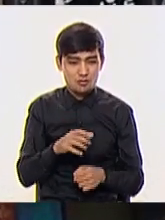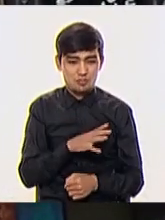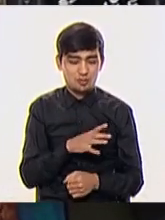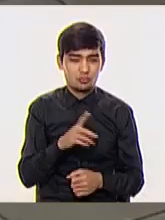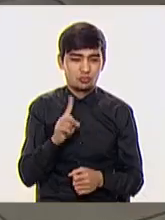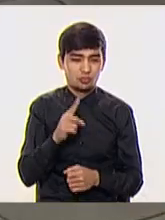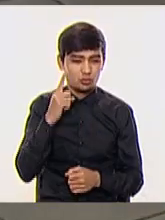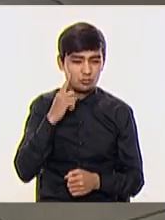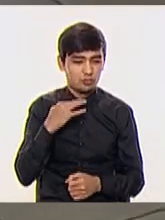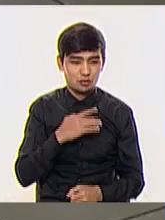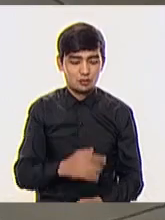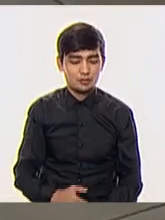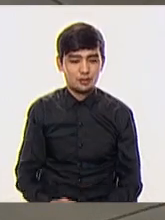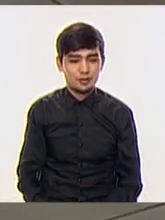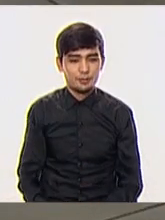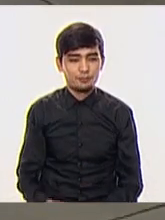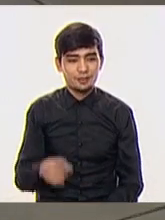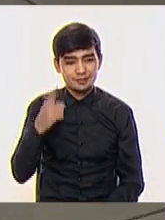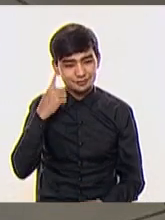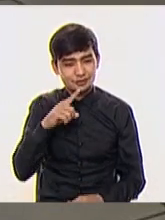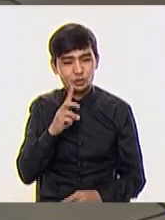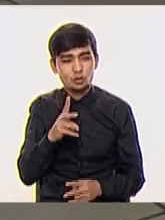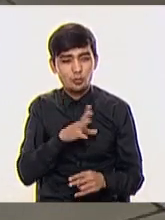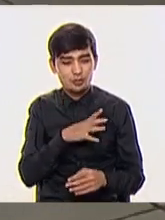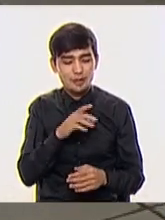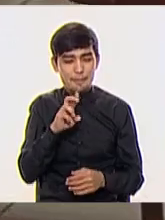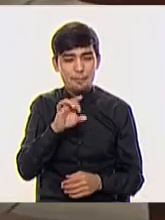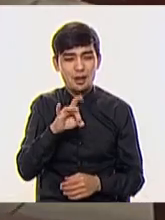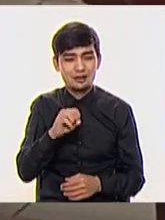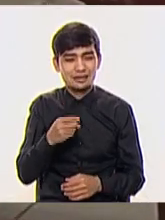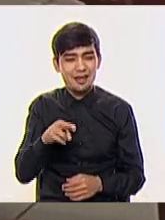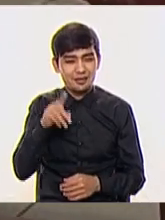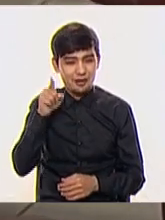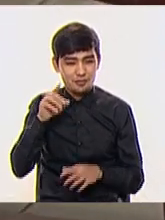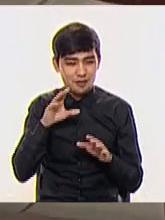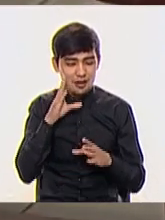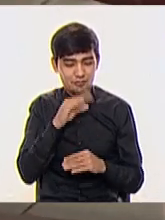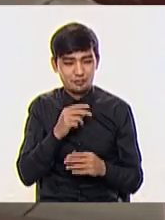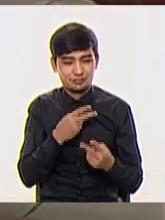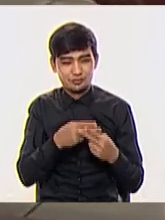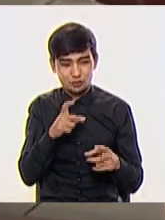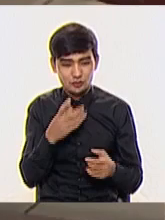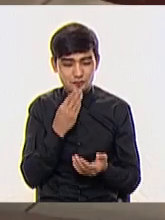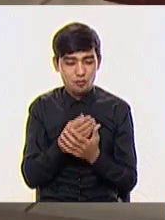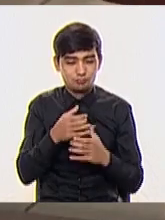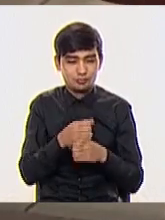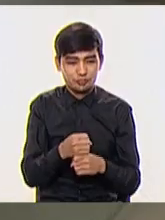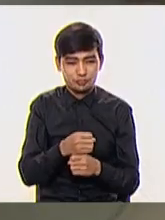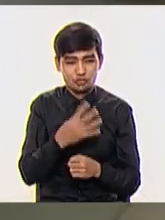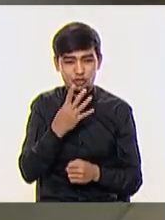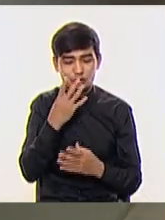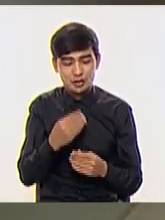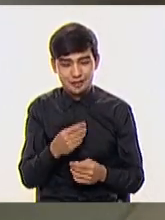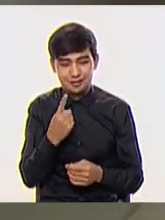над чем. Идею проекта переняли в Бразилии. Там заключенные могут сократить себе срок на 4 суток